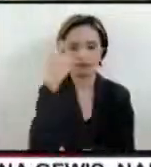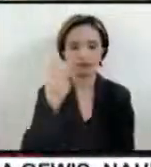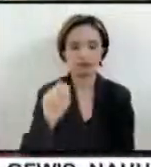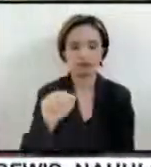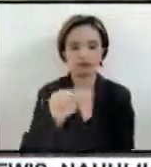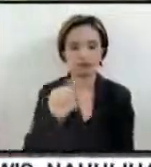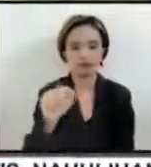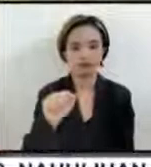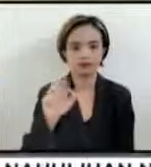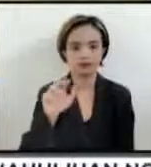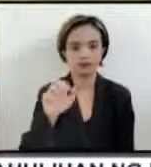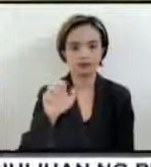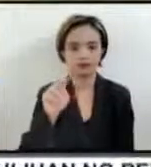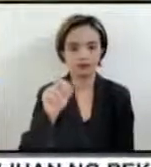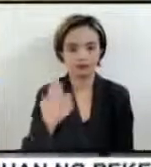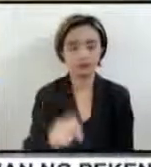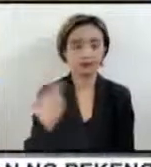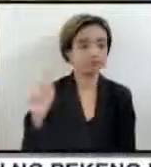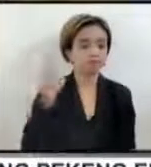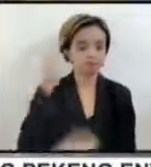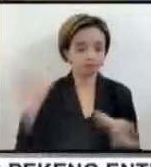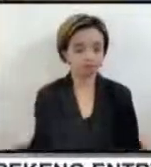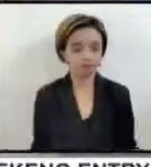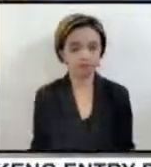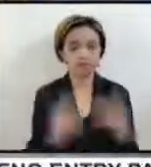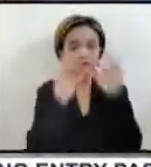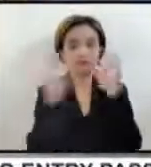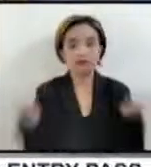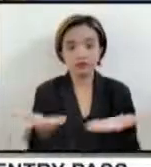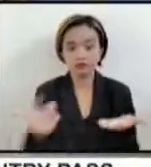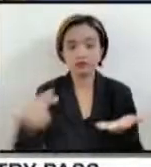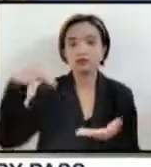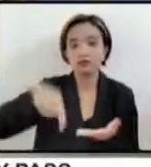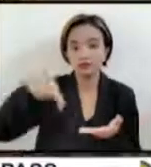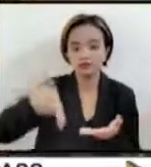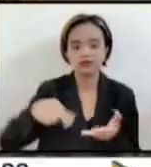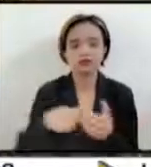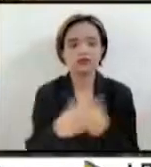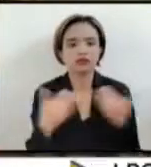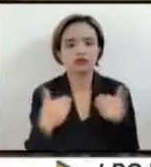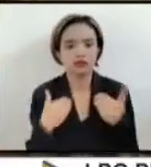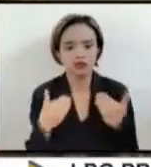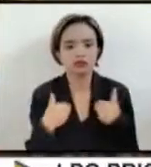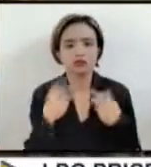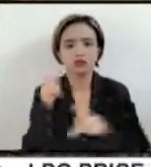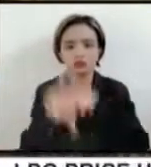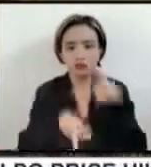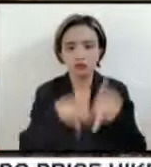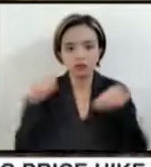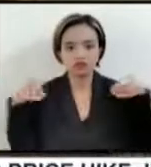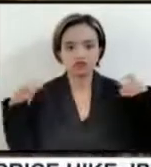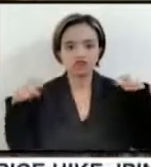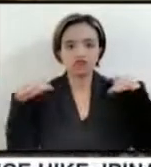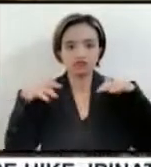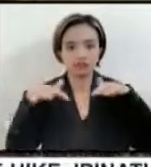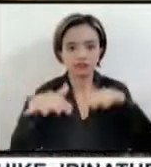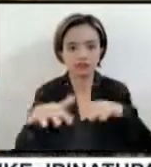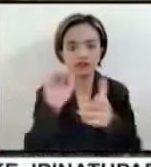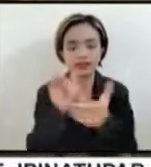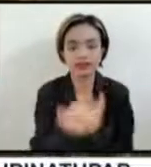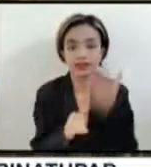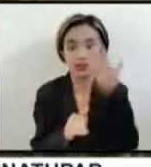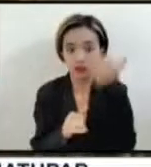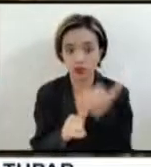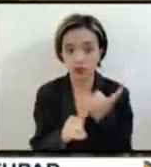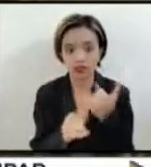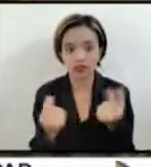Unang misa pa lang ngayong umaga dito sa Quiapo Church, dagsa na ang mga deboto ng itim na Nazareno. Kaya naman agad na napuno